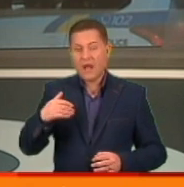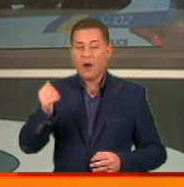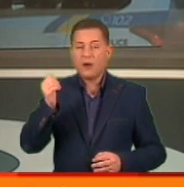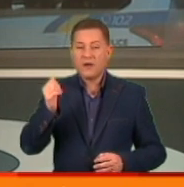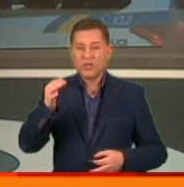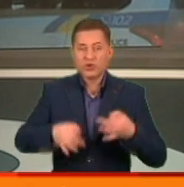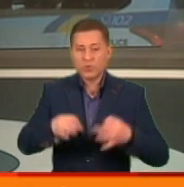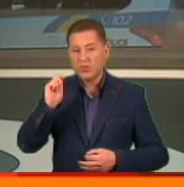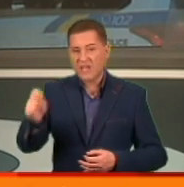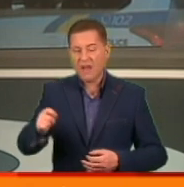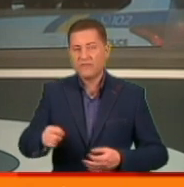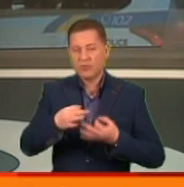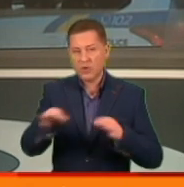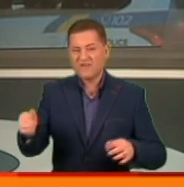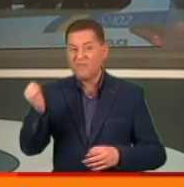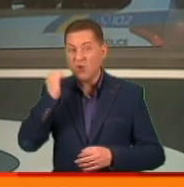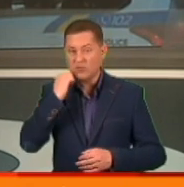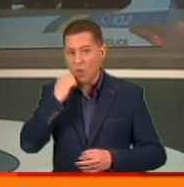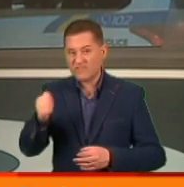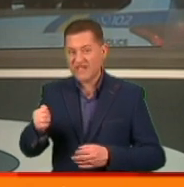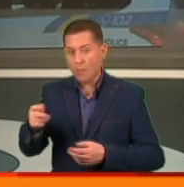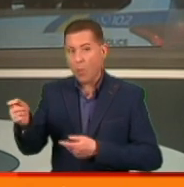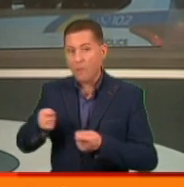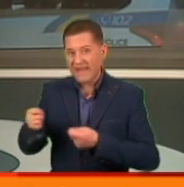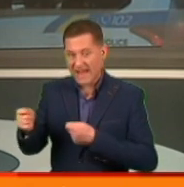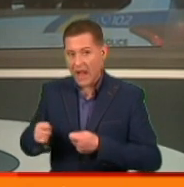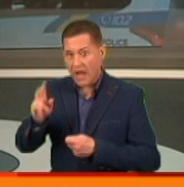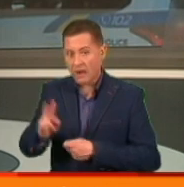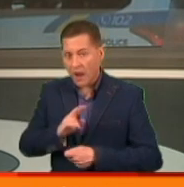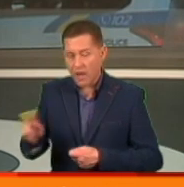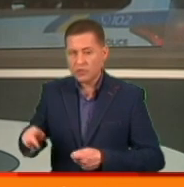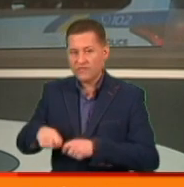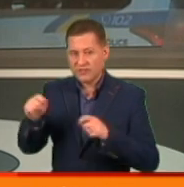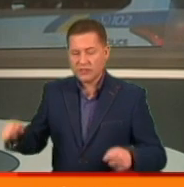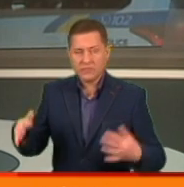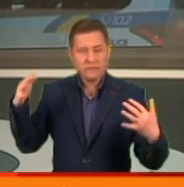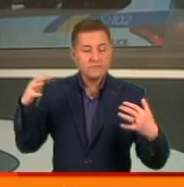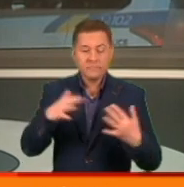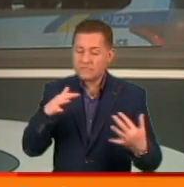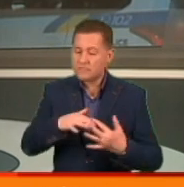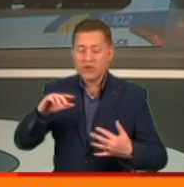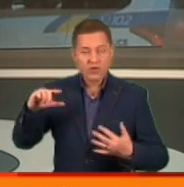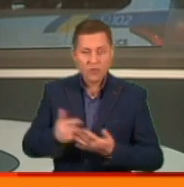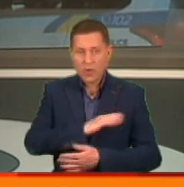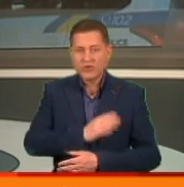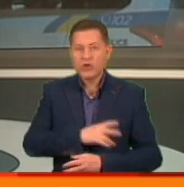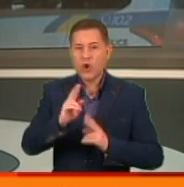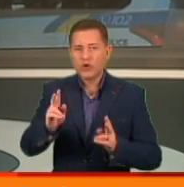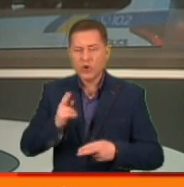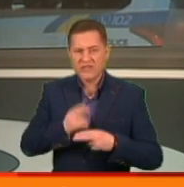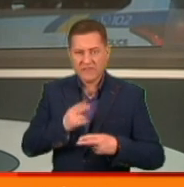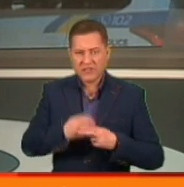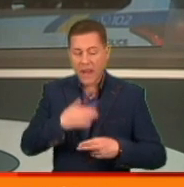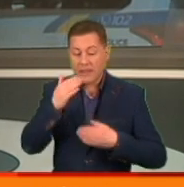московському патріархату будівлю відчинити. Протистояння спалахнуло з новою силою. Хто і що заважає помирити людей